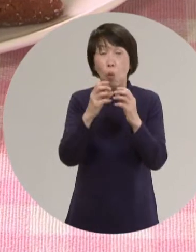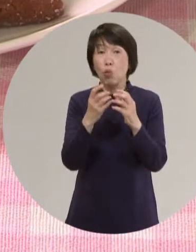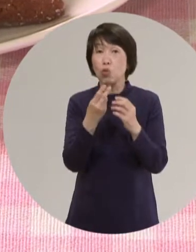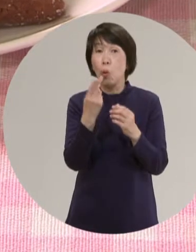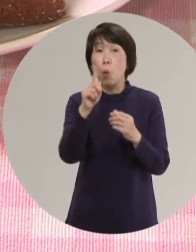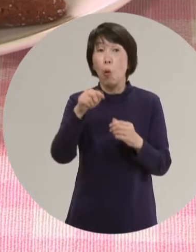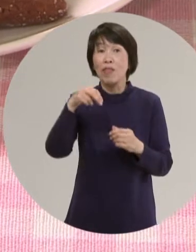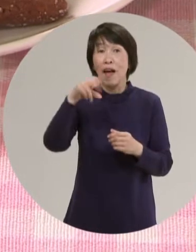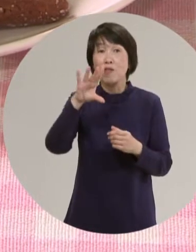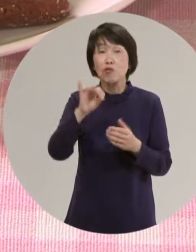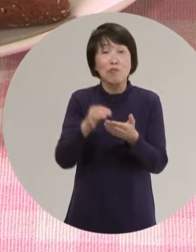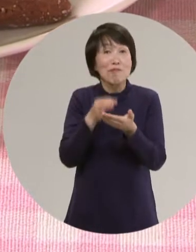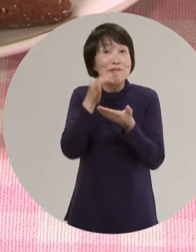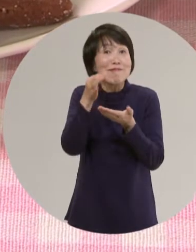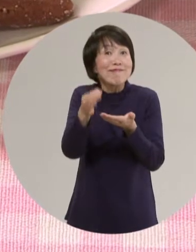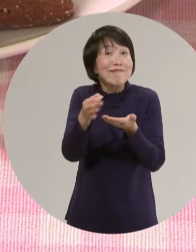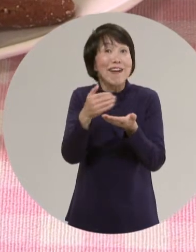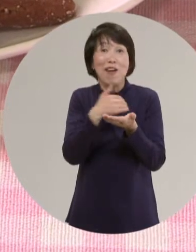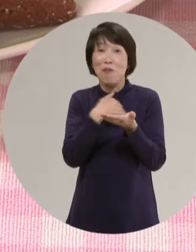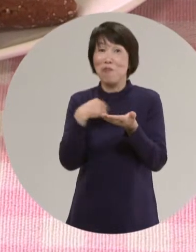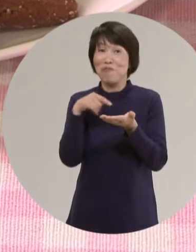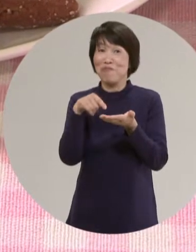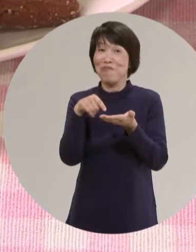お土産にぴったり。